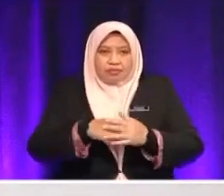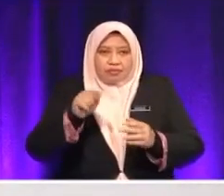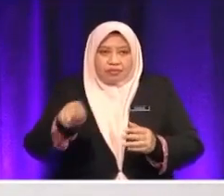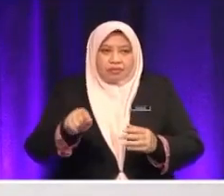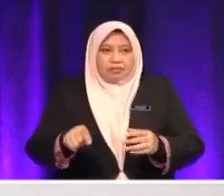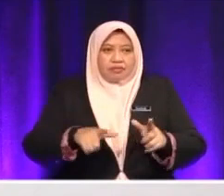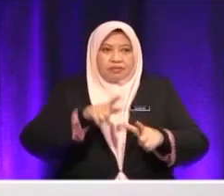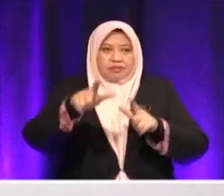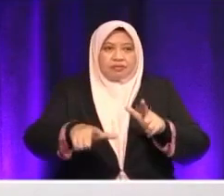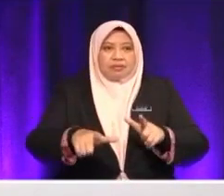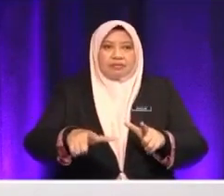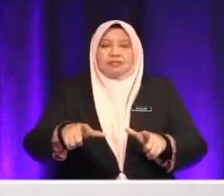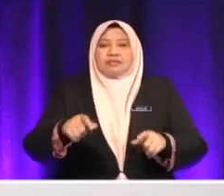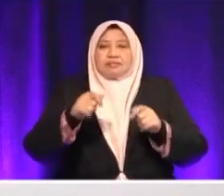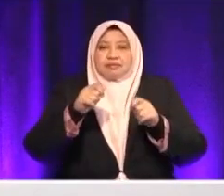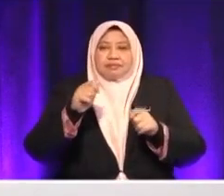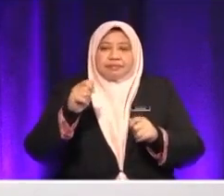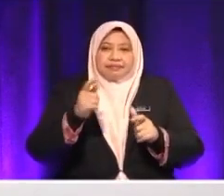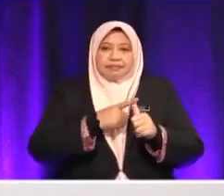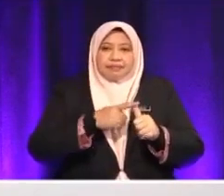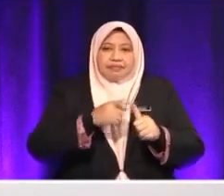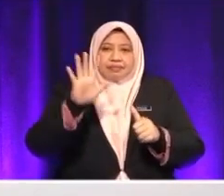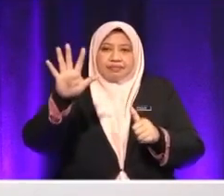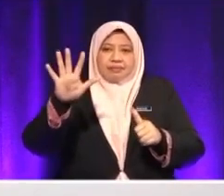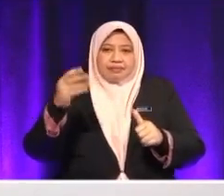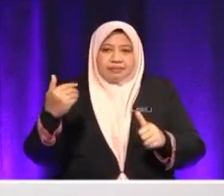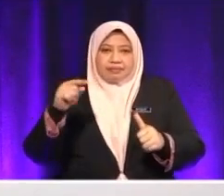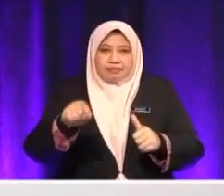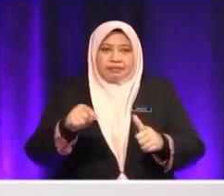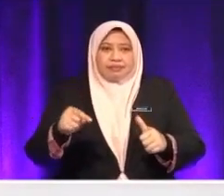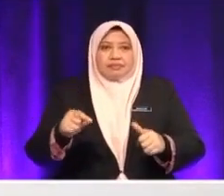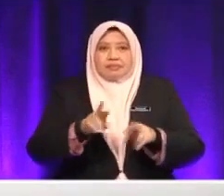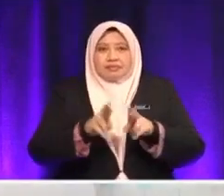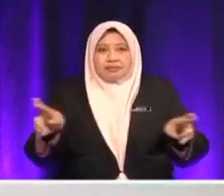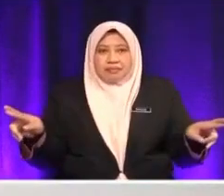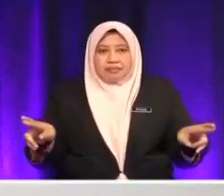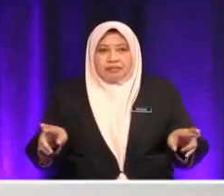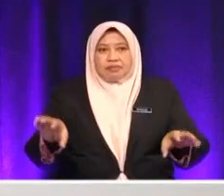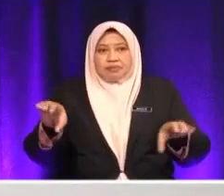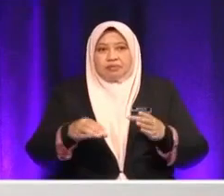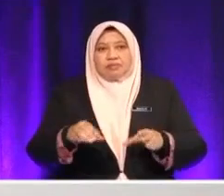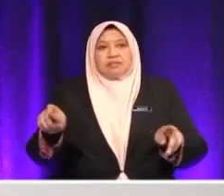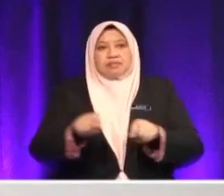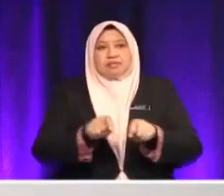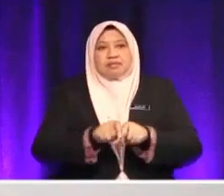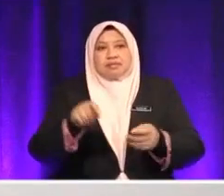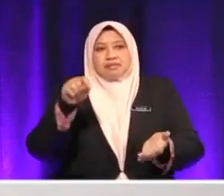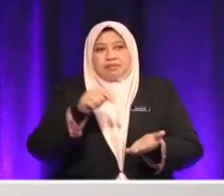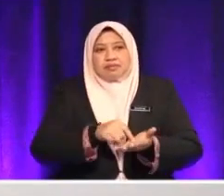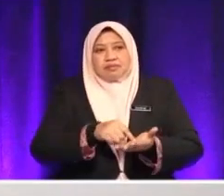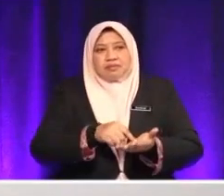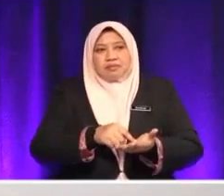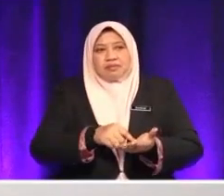langkah pertama 5 titik kemudian gunakan penggaris murid saya dan buat seperti ini macam